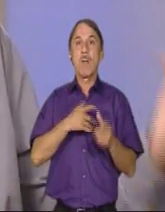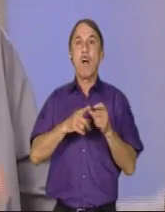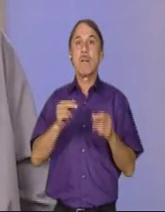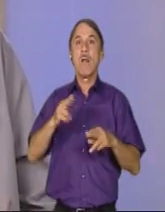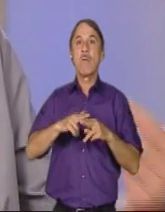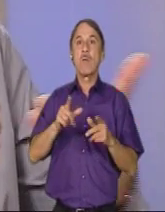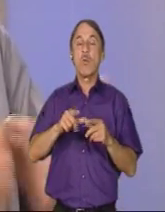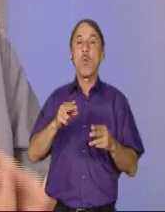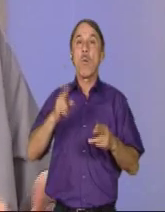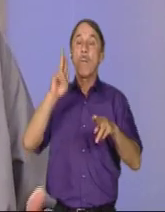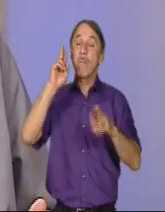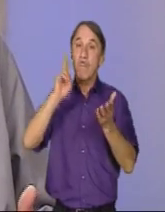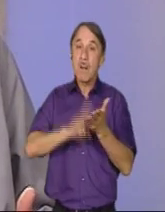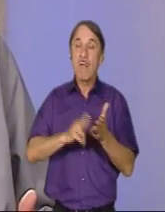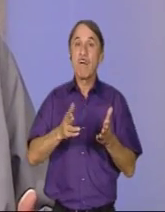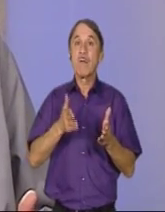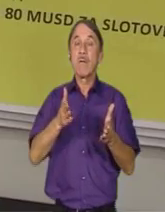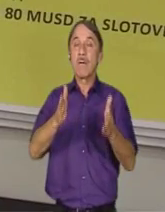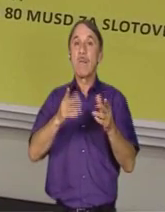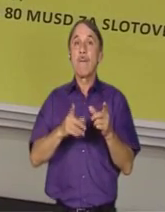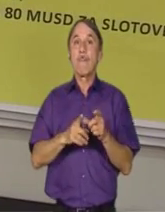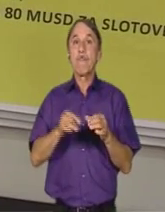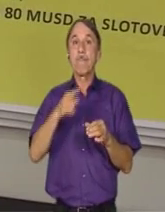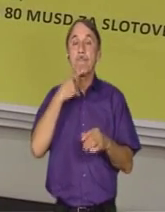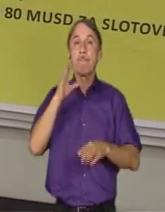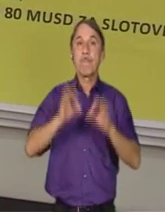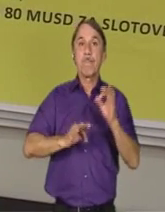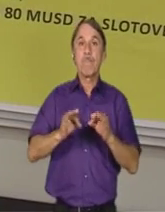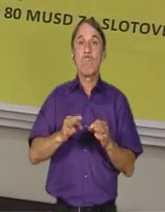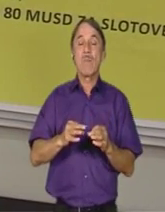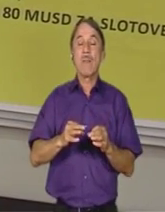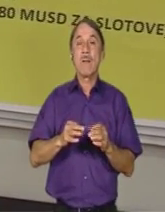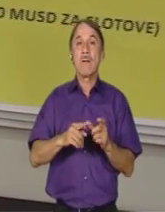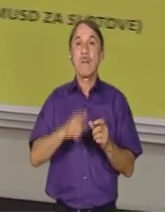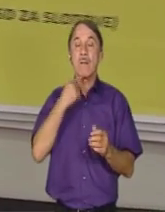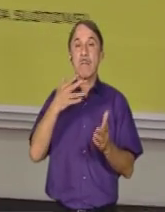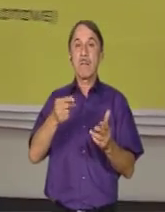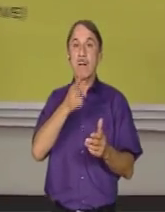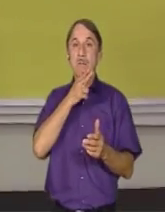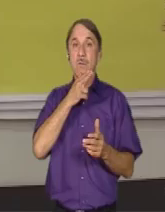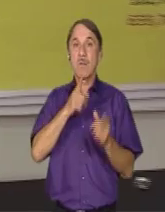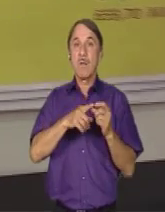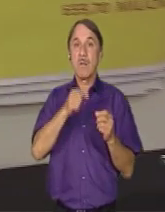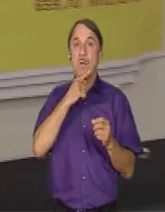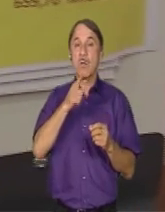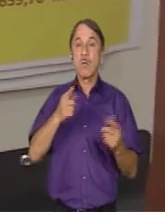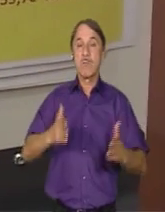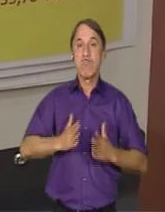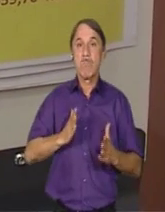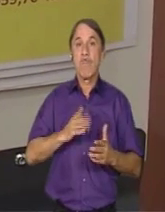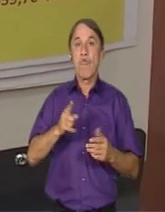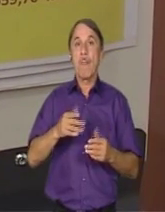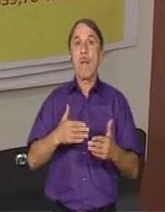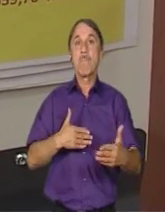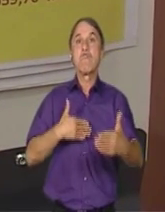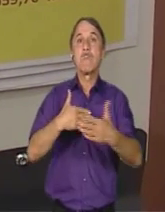mi želimo da unesemo u Srbiju prave evropske standarde. Što se tiče ekonomskih rešenja koja su u ovom trenutku zemlje najpotrebnija, Dveri se